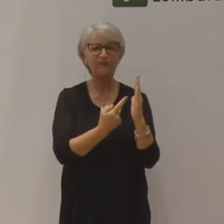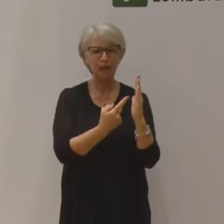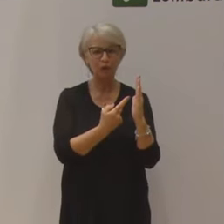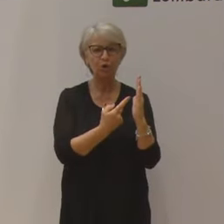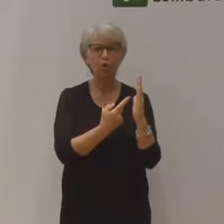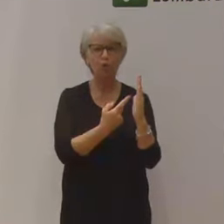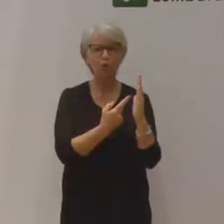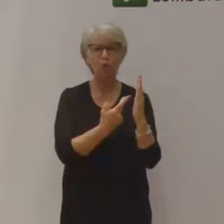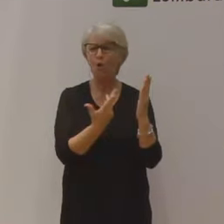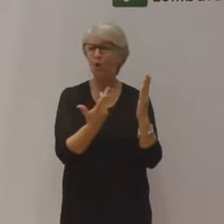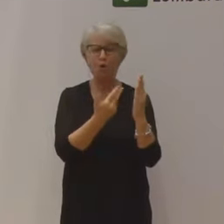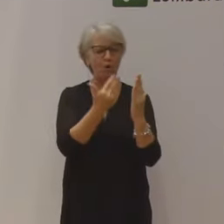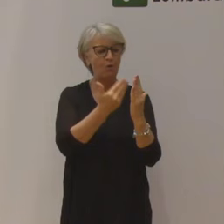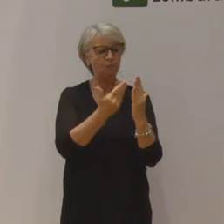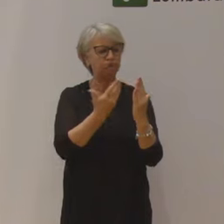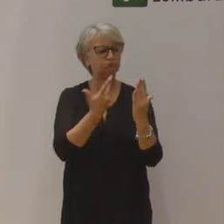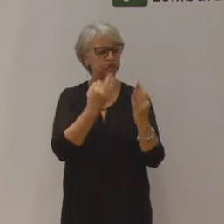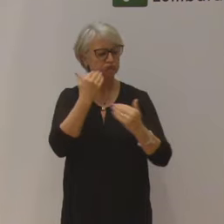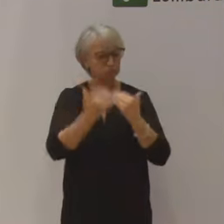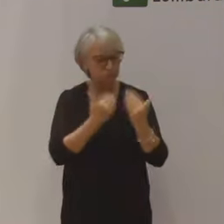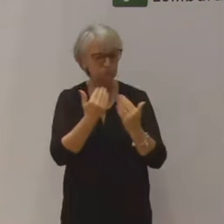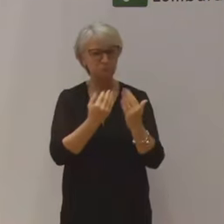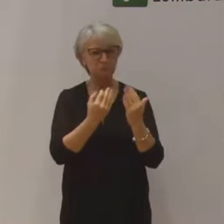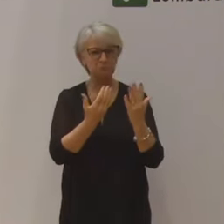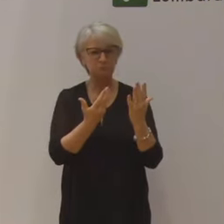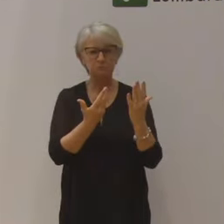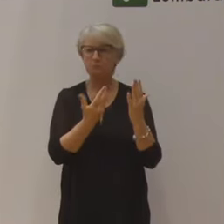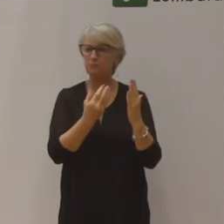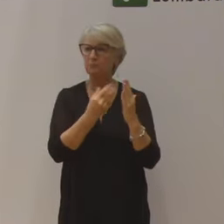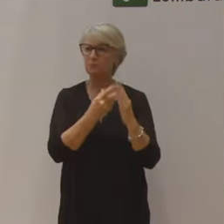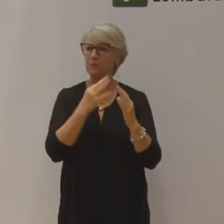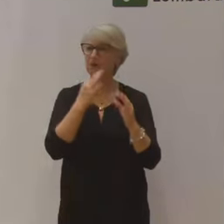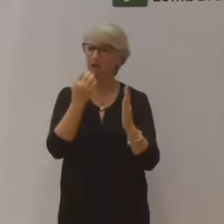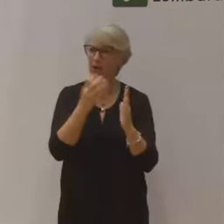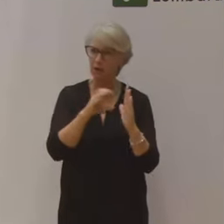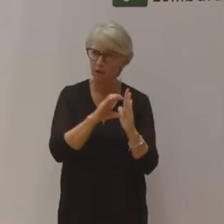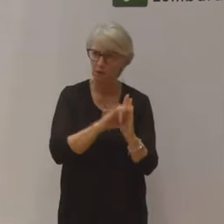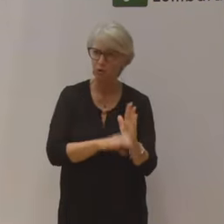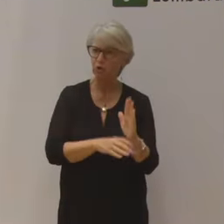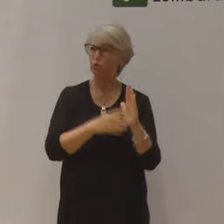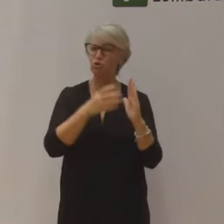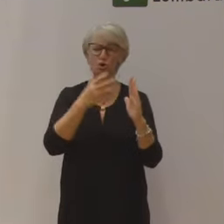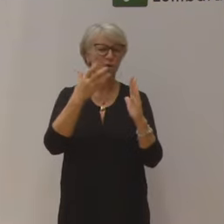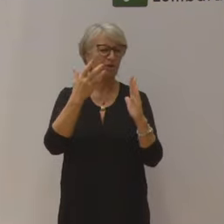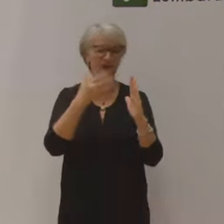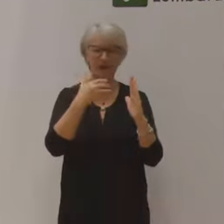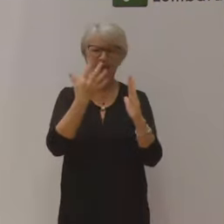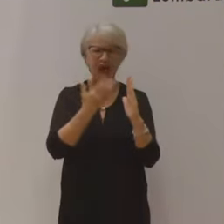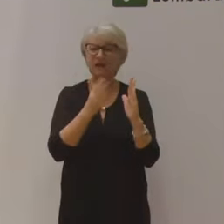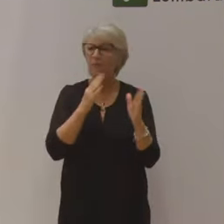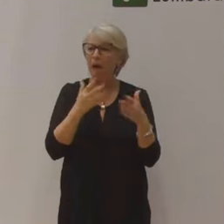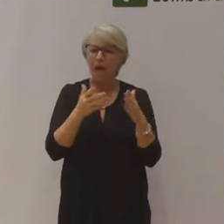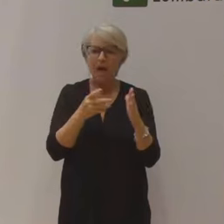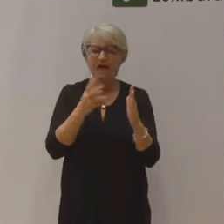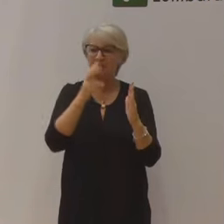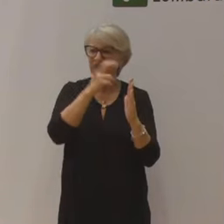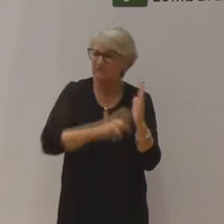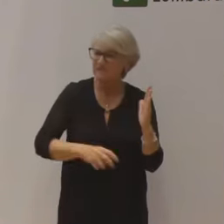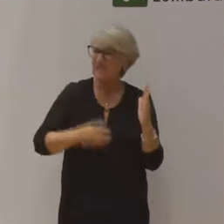come dire, degli aspetti procedurali, vedersi la costituzione di un trust, vedersi tutta una parte di sgravi